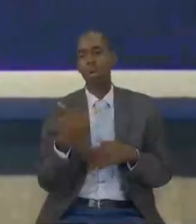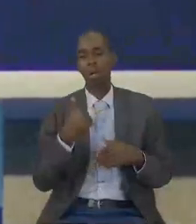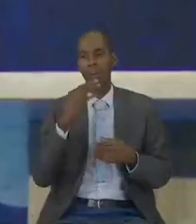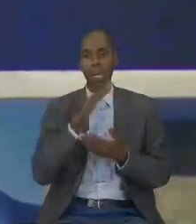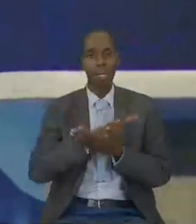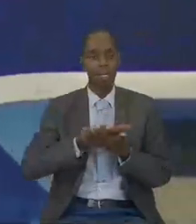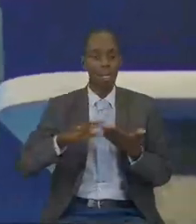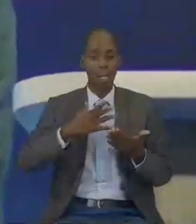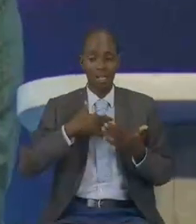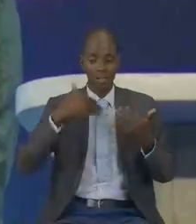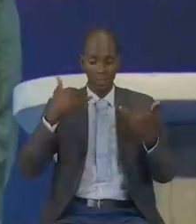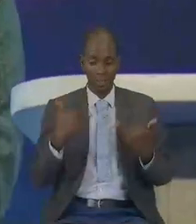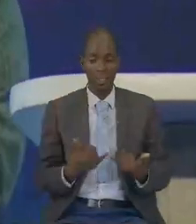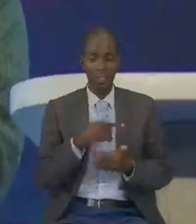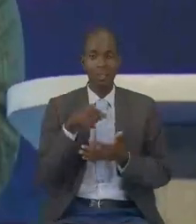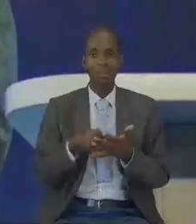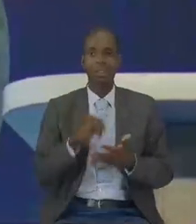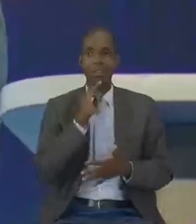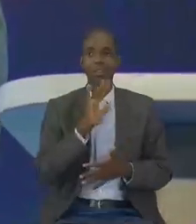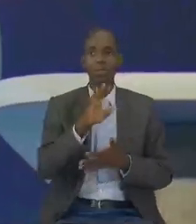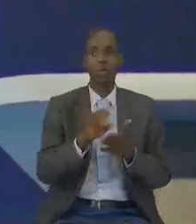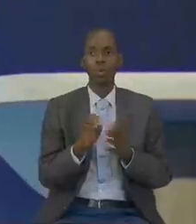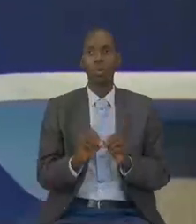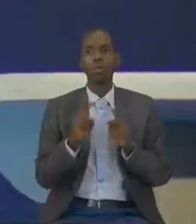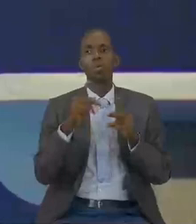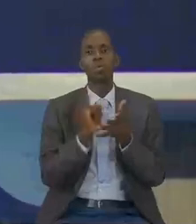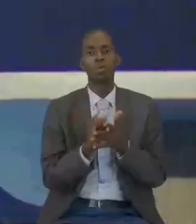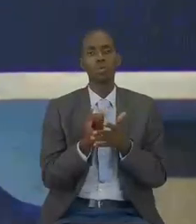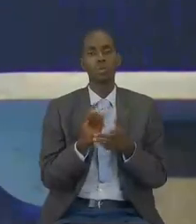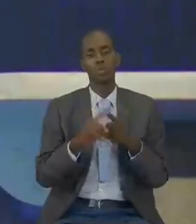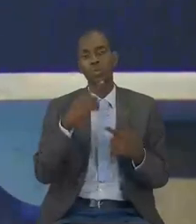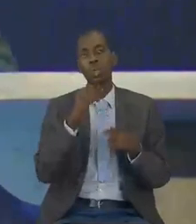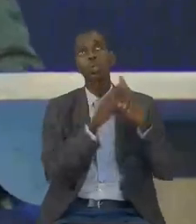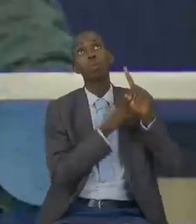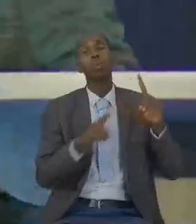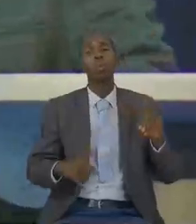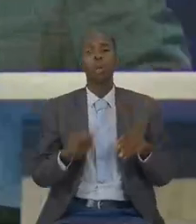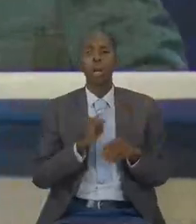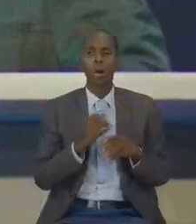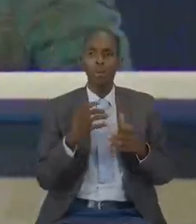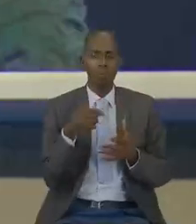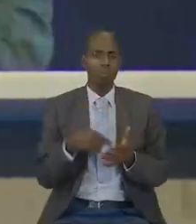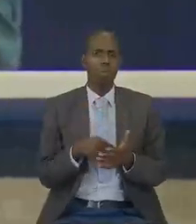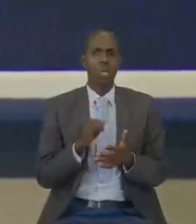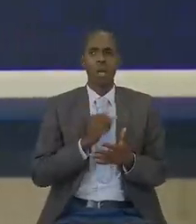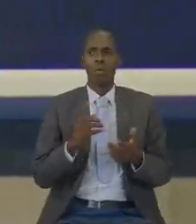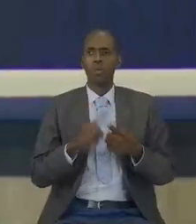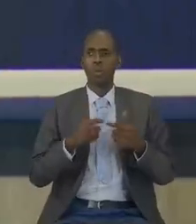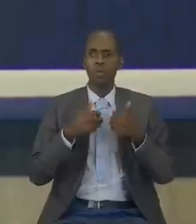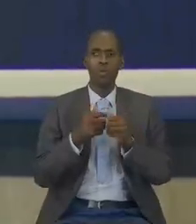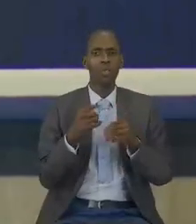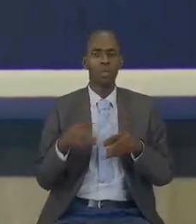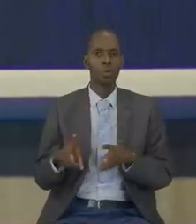été purifiés et voici ton opportunité pour dire, oui Seigneur, je veux cela. Je